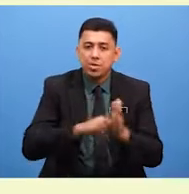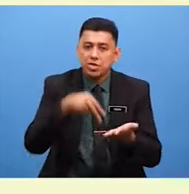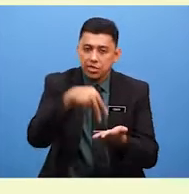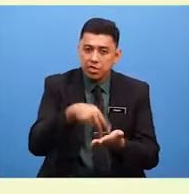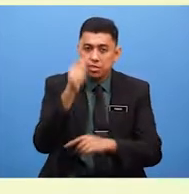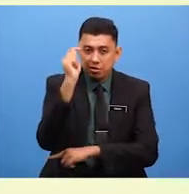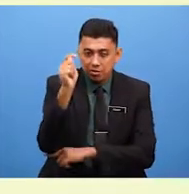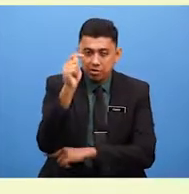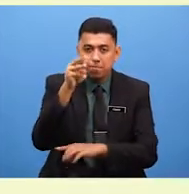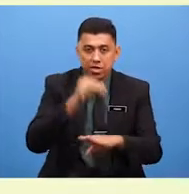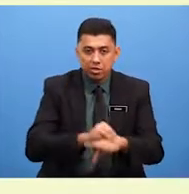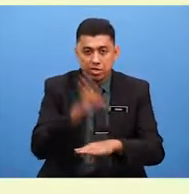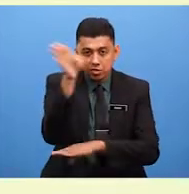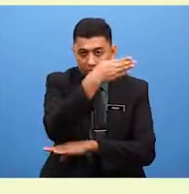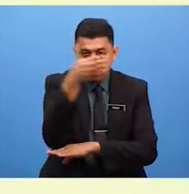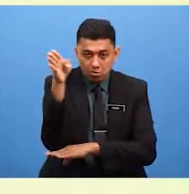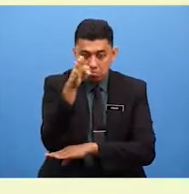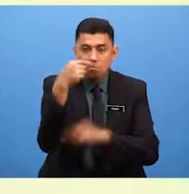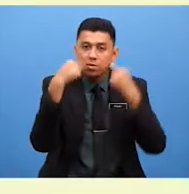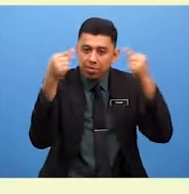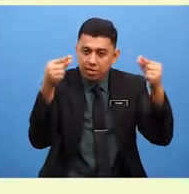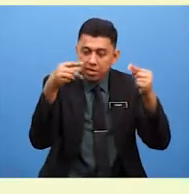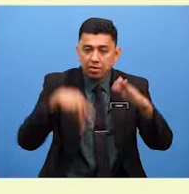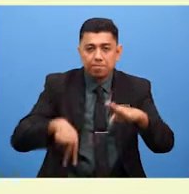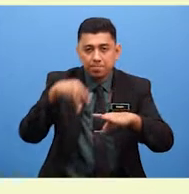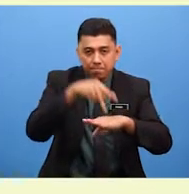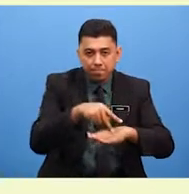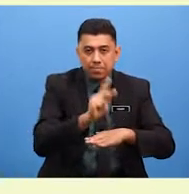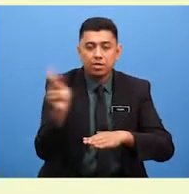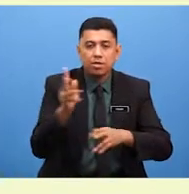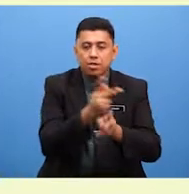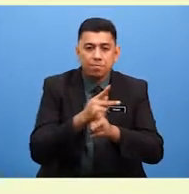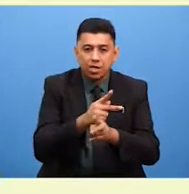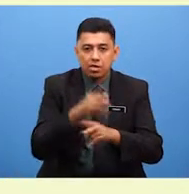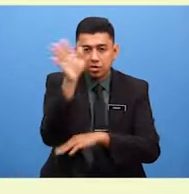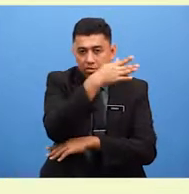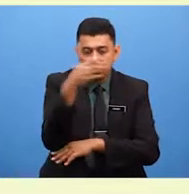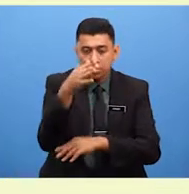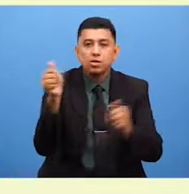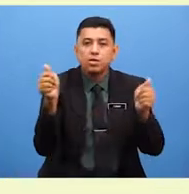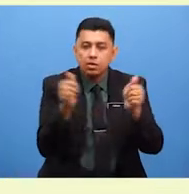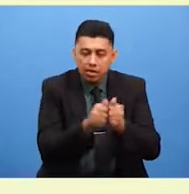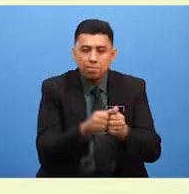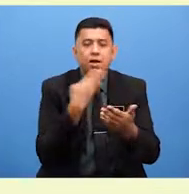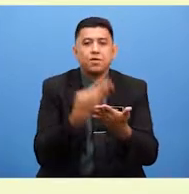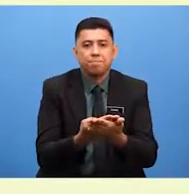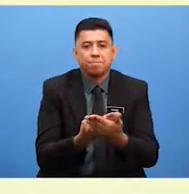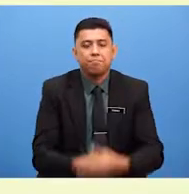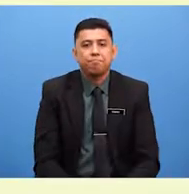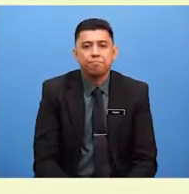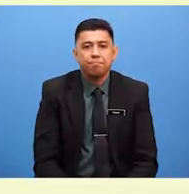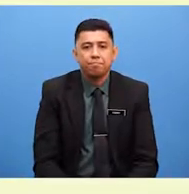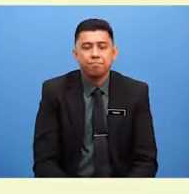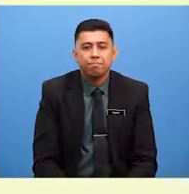Berdiri tegak semasa jalur gemilang dinaikkan dan menjaga jalur gemilang dengan baik.